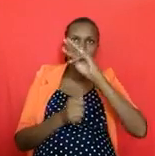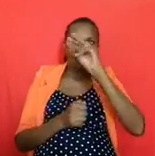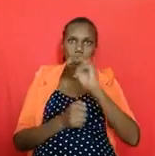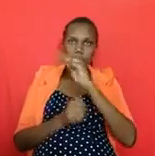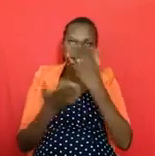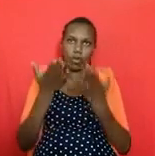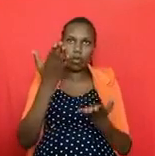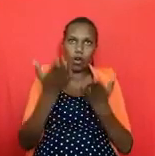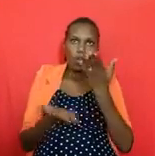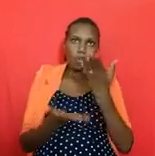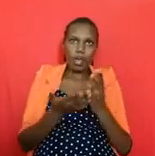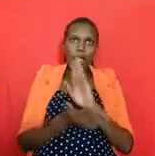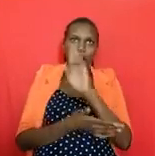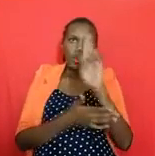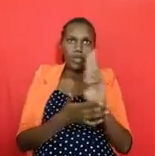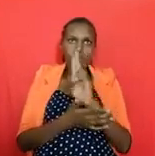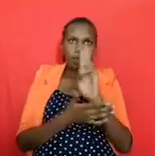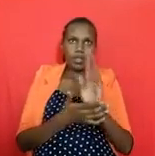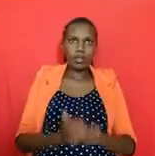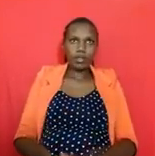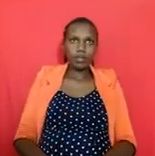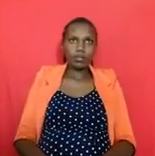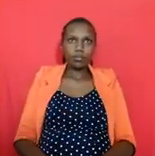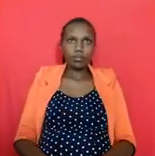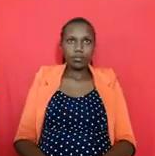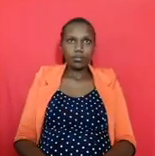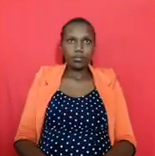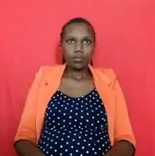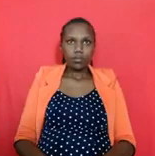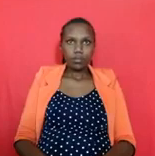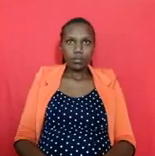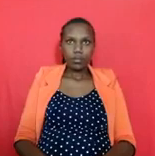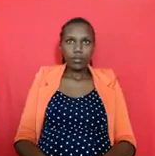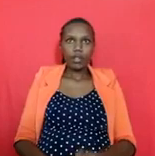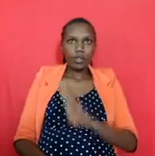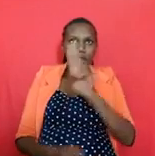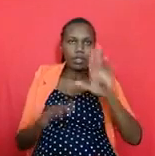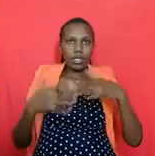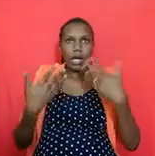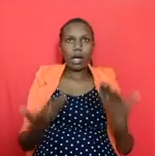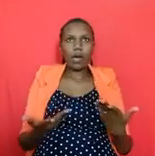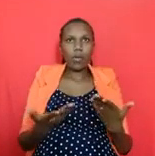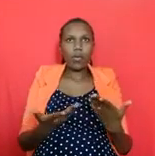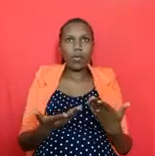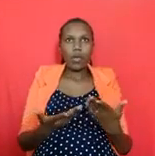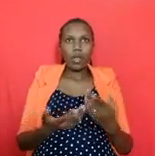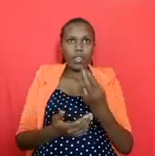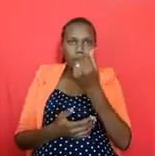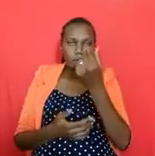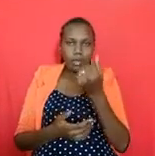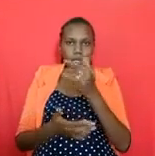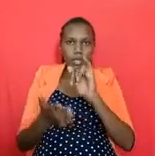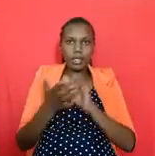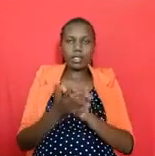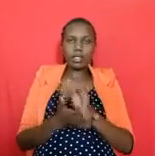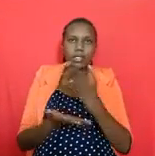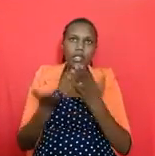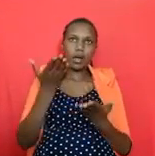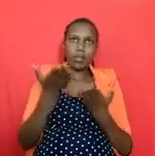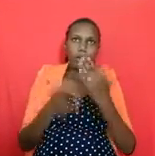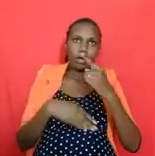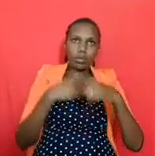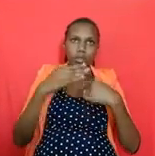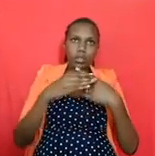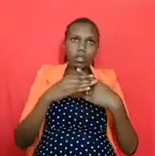662 mahuthiro tuthie riu mahuthiro mbeca icio mwaciona ciahuthikire atia Besa iria sikonaini na uhoro wa